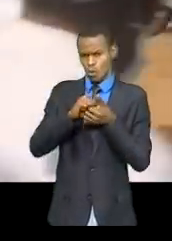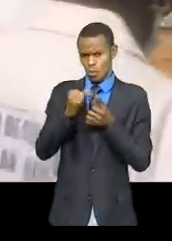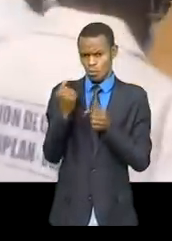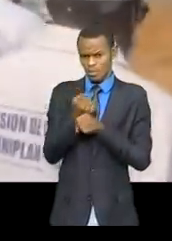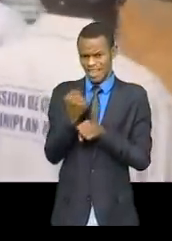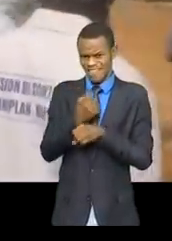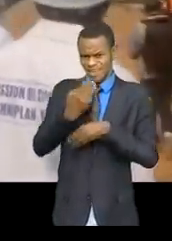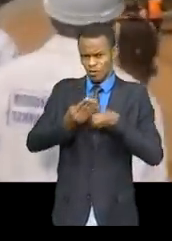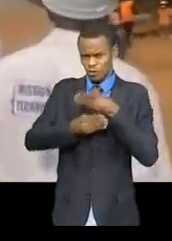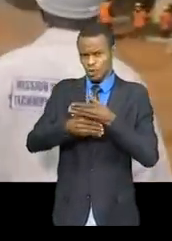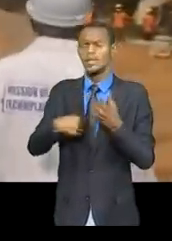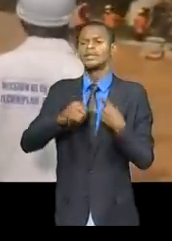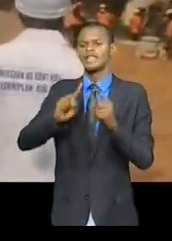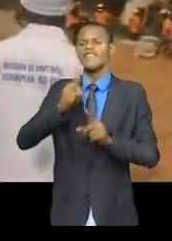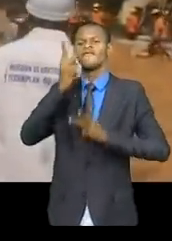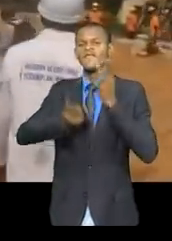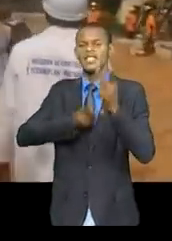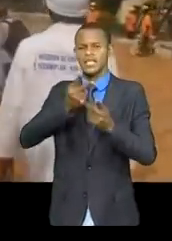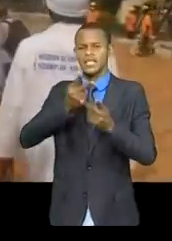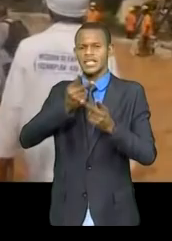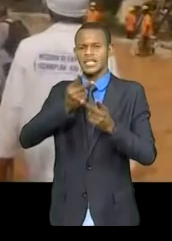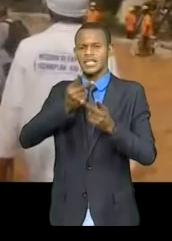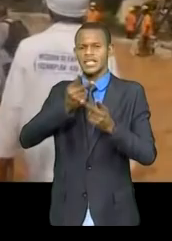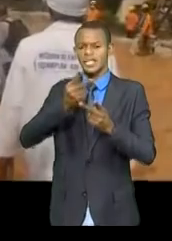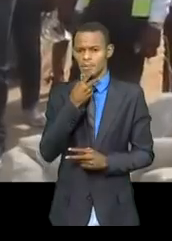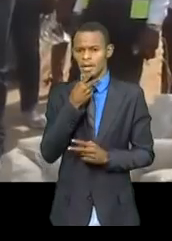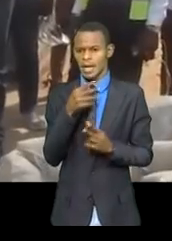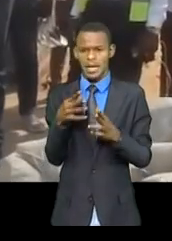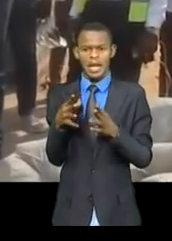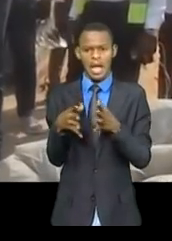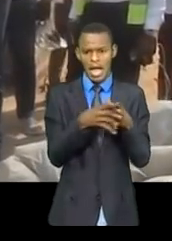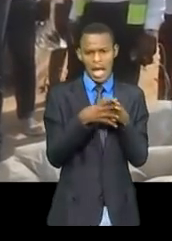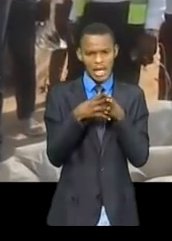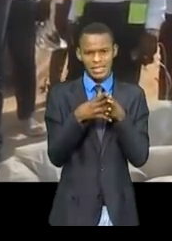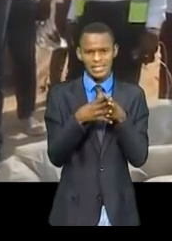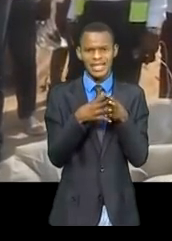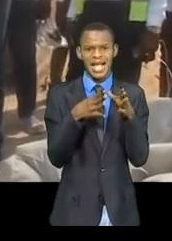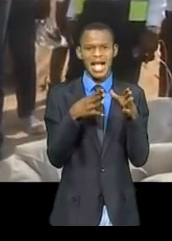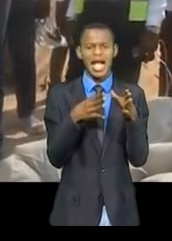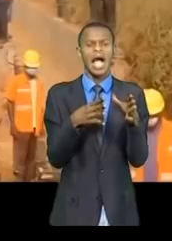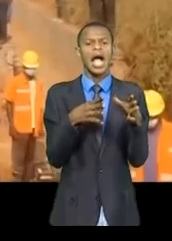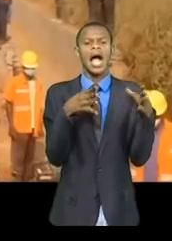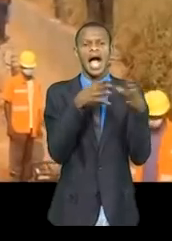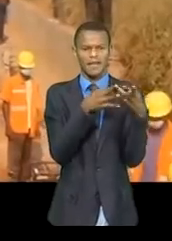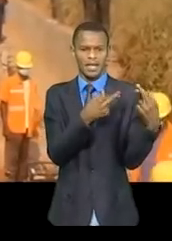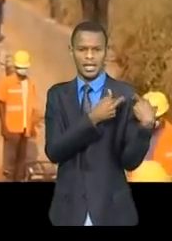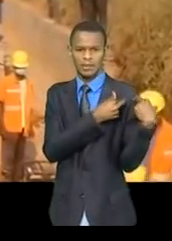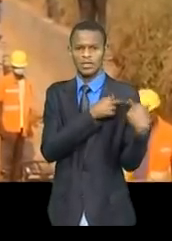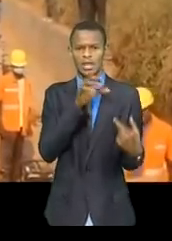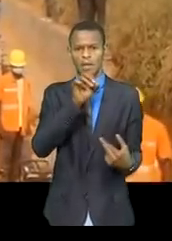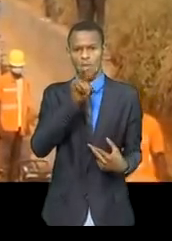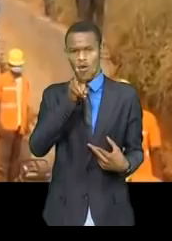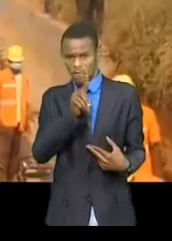la guidance du directeur provincial de l'OVD Kassai, Trésor Kachala Chibanda et de la mission de contrôle,